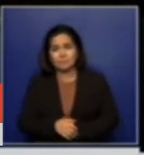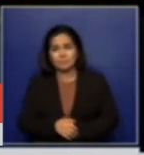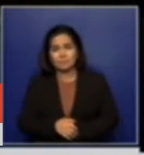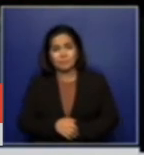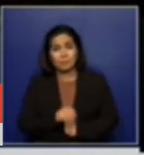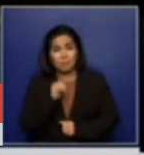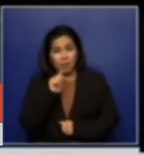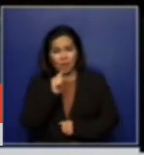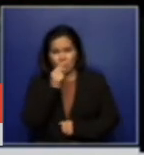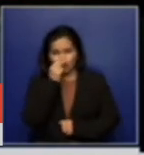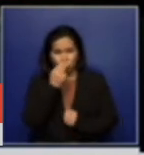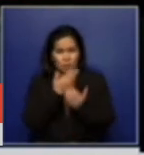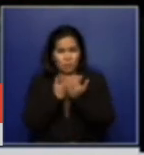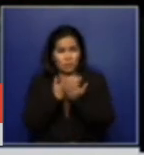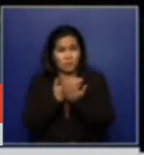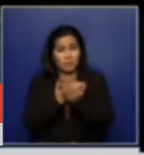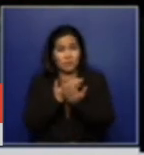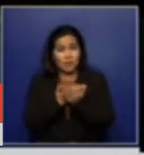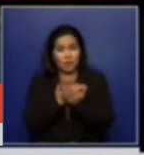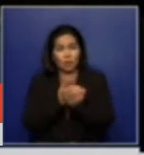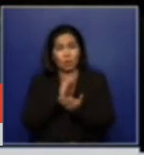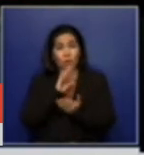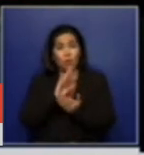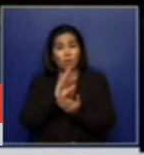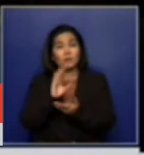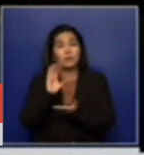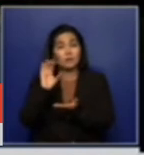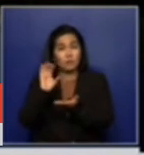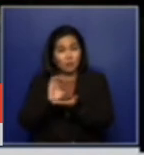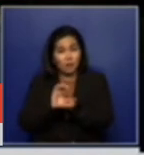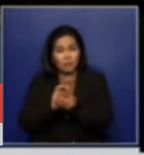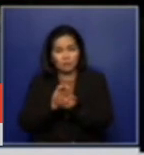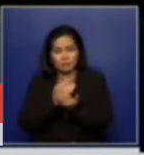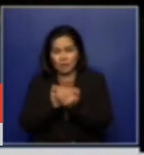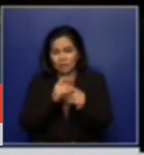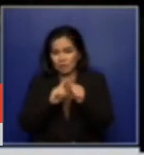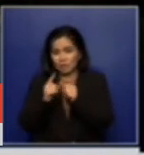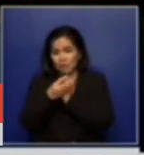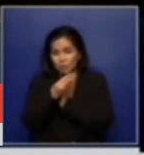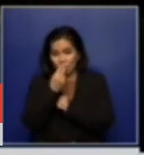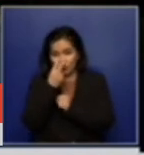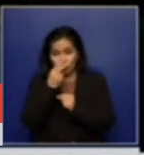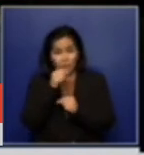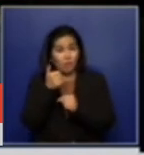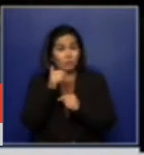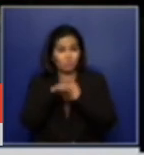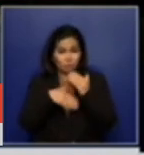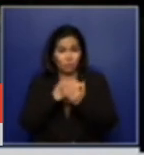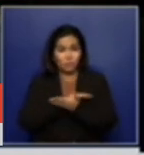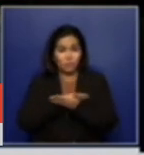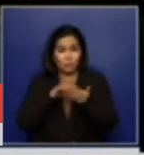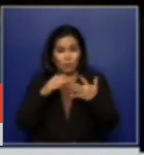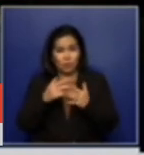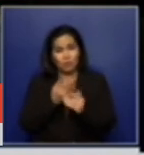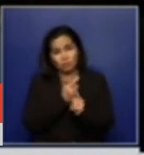ตัวเลขงบประมาณที่ใช้เงินคงคลังได้หมดแล้วตรงนี้นะครับท่านครับมันเป็นโอกาสที่ทำให้